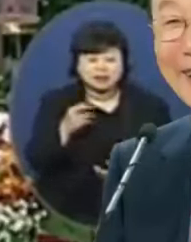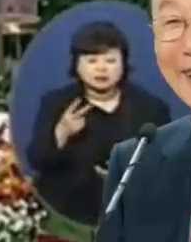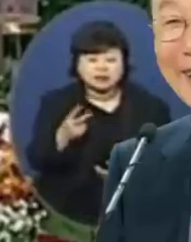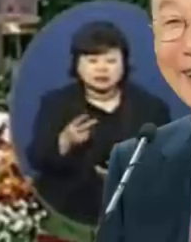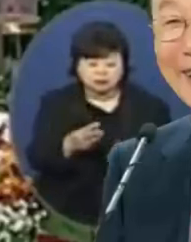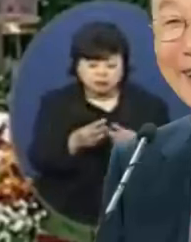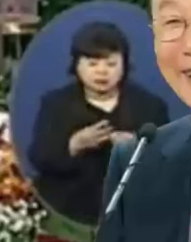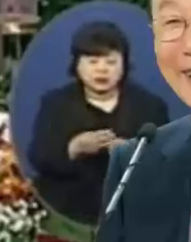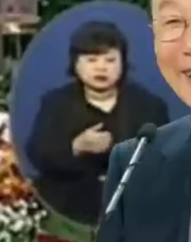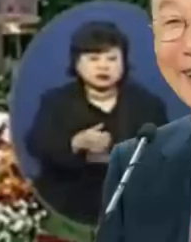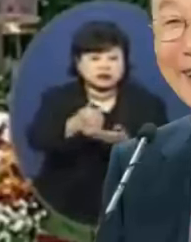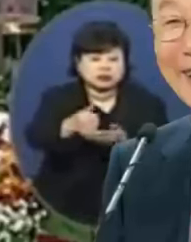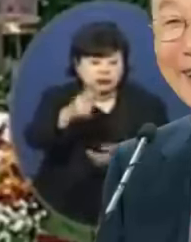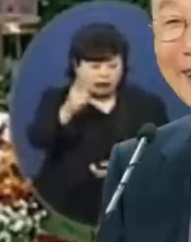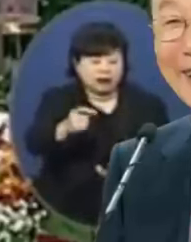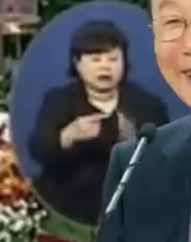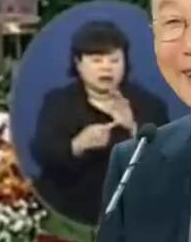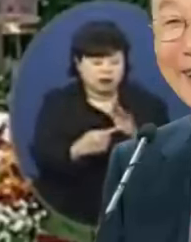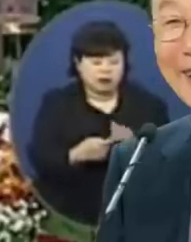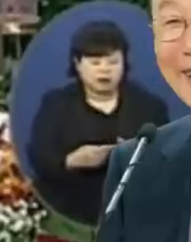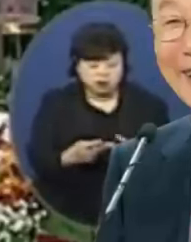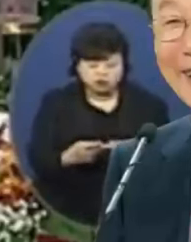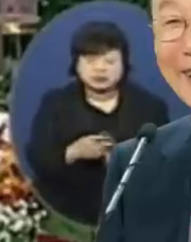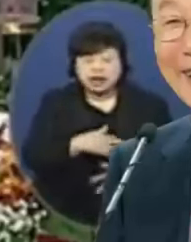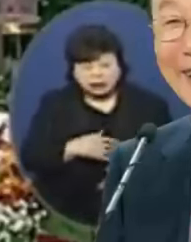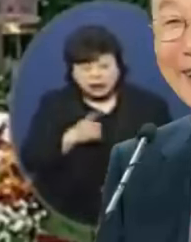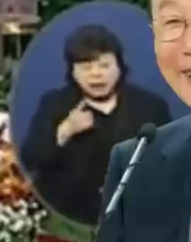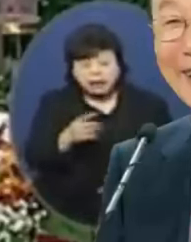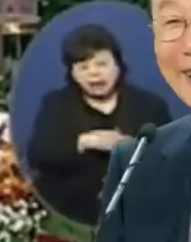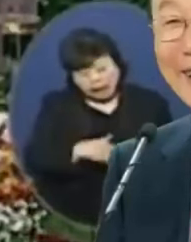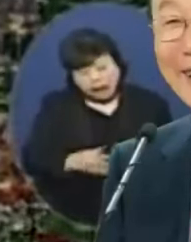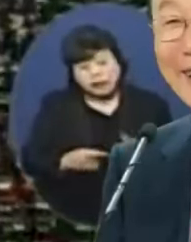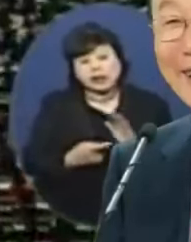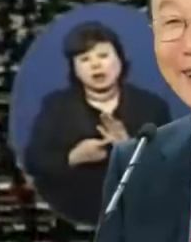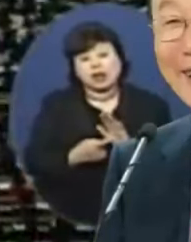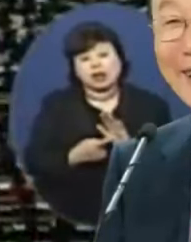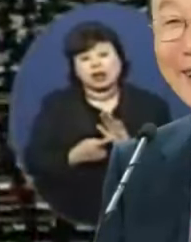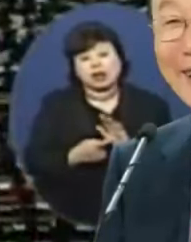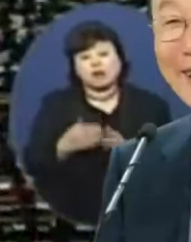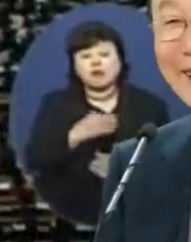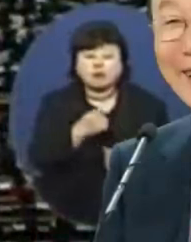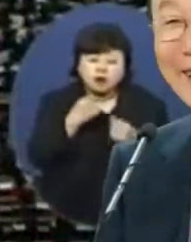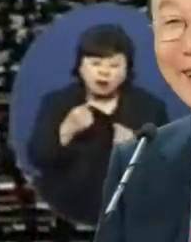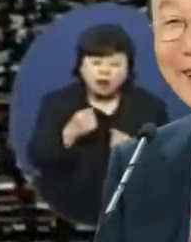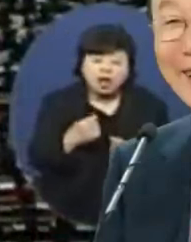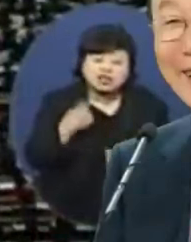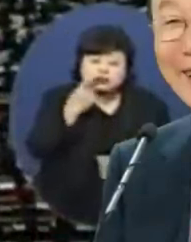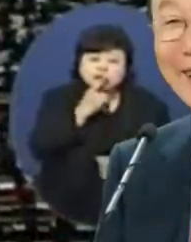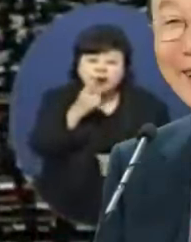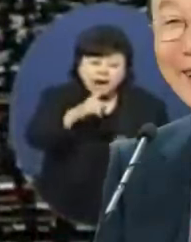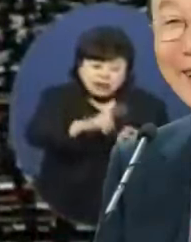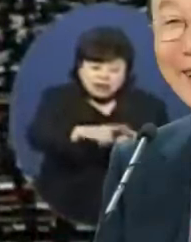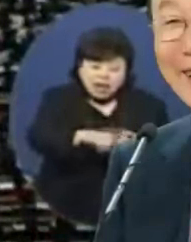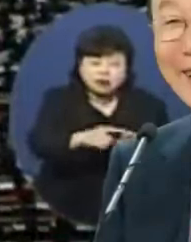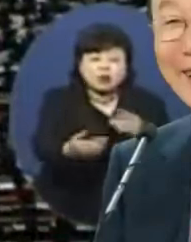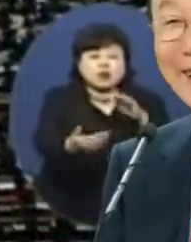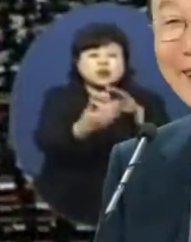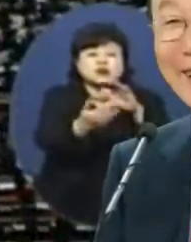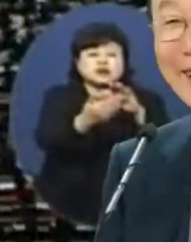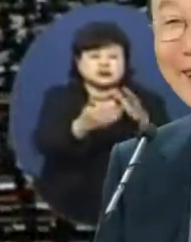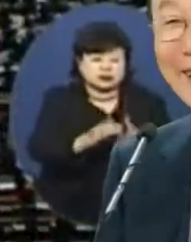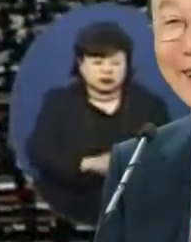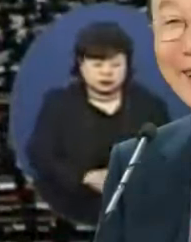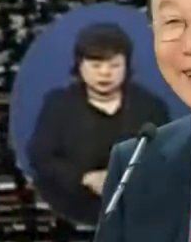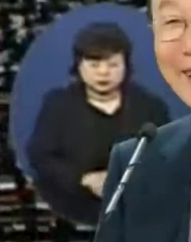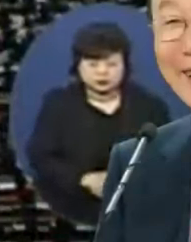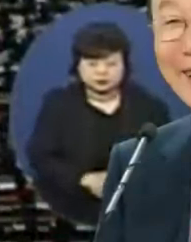142파운드를 잡았습니다. 이 말은 우리의 신체 건강에도 우리 입술의 말이 얼마나 중요한 효과를